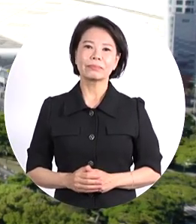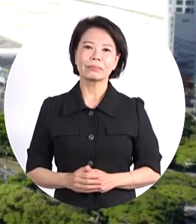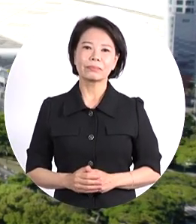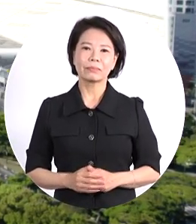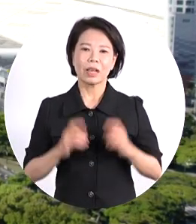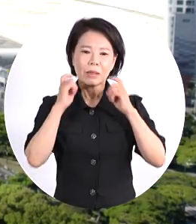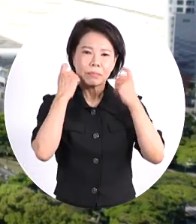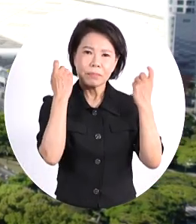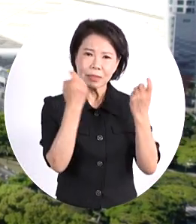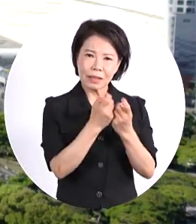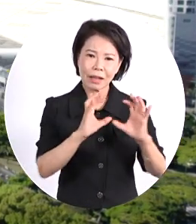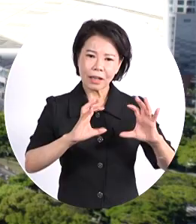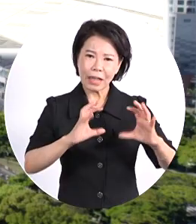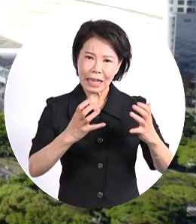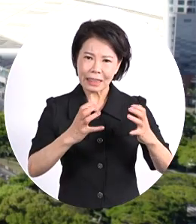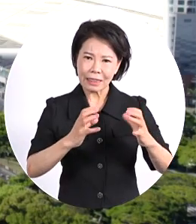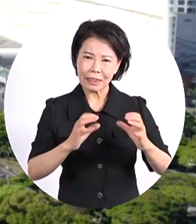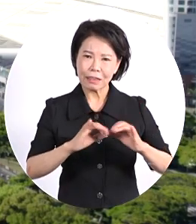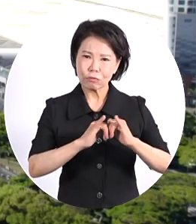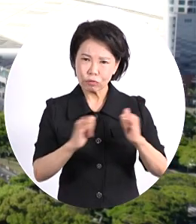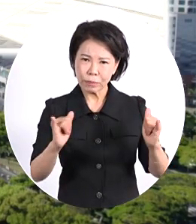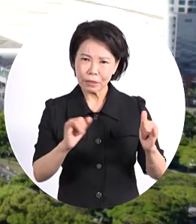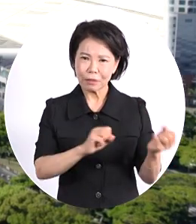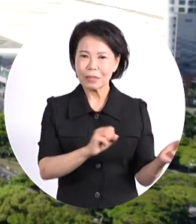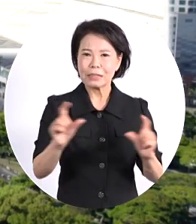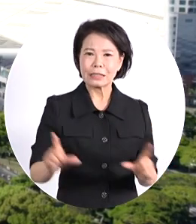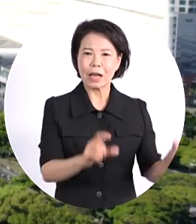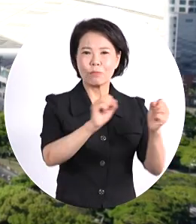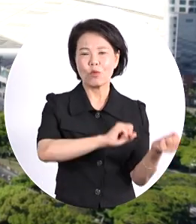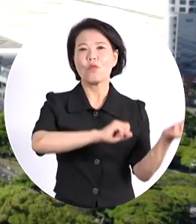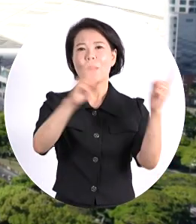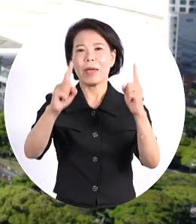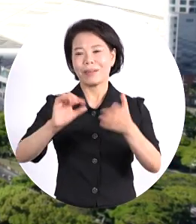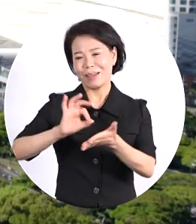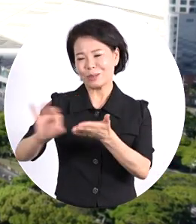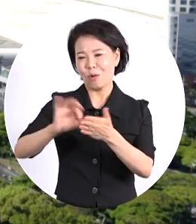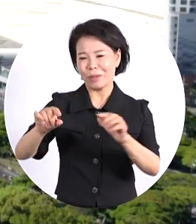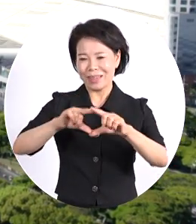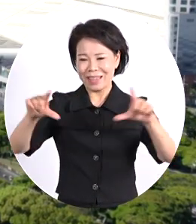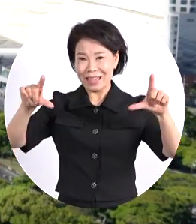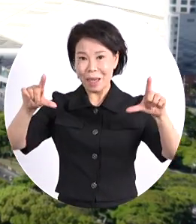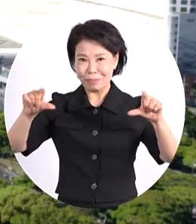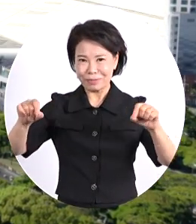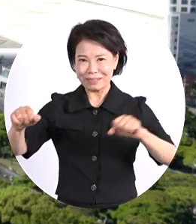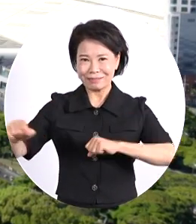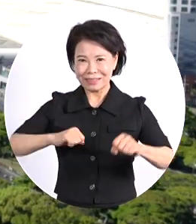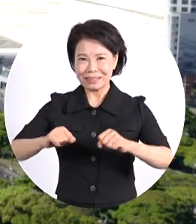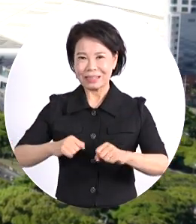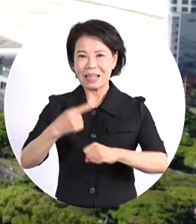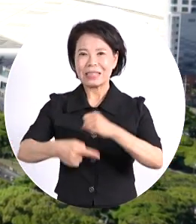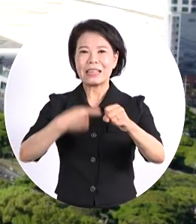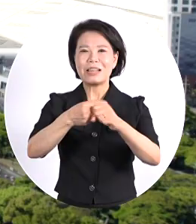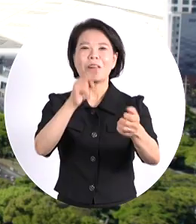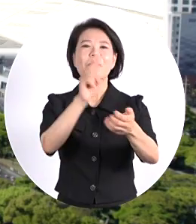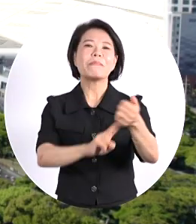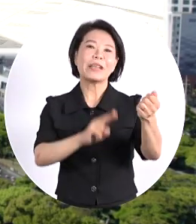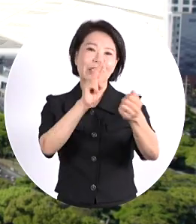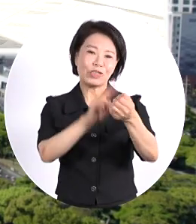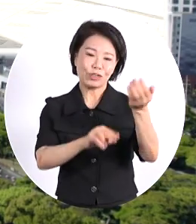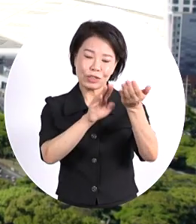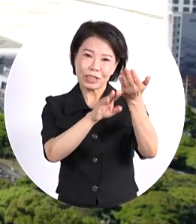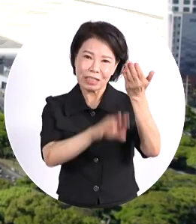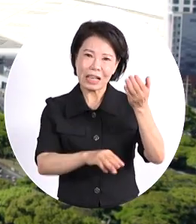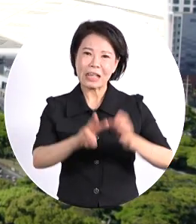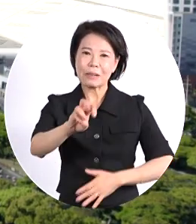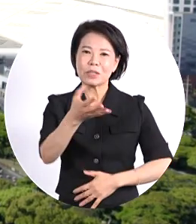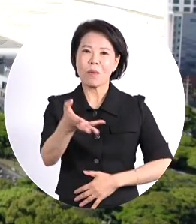제주특별자치도가 민생 회복을 위한 소비 쿠폰 정책을 본격 추진하며 연매출 30억 원 이하 소상공인을